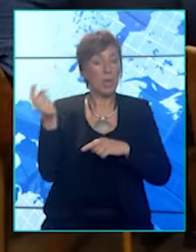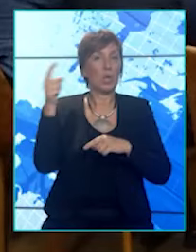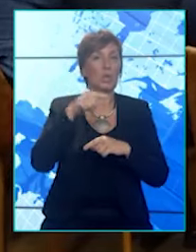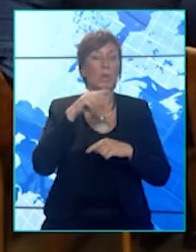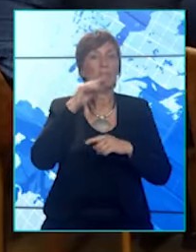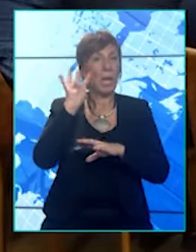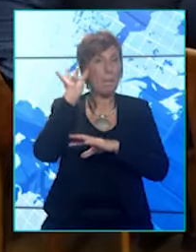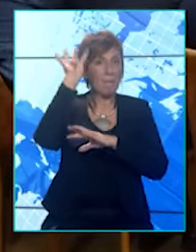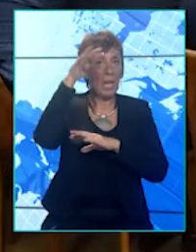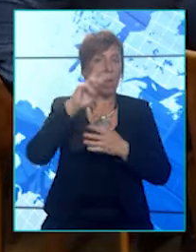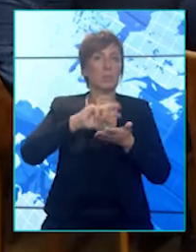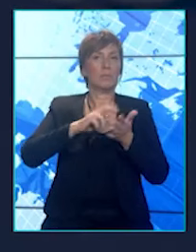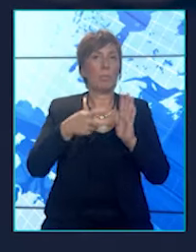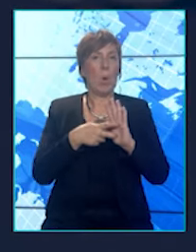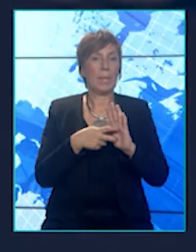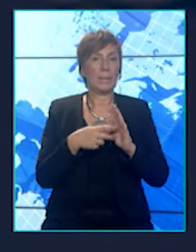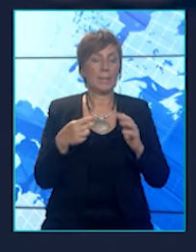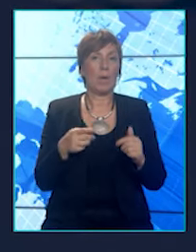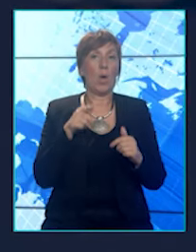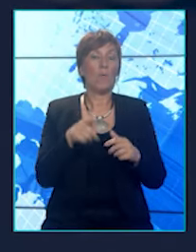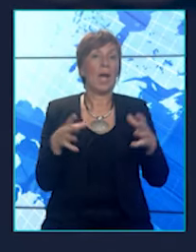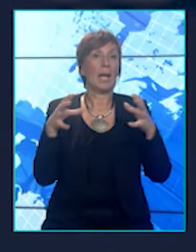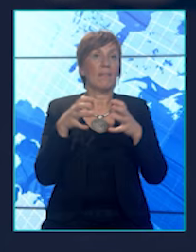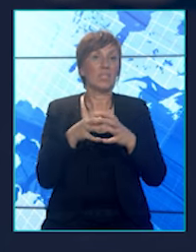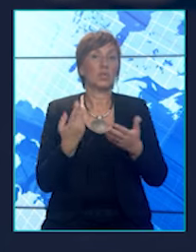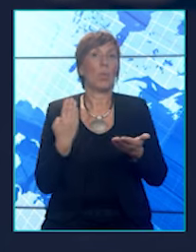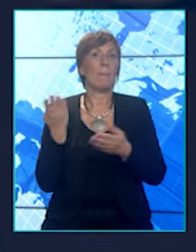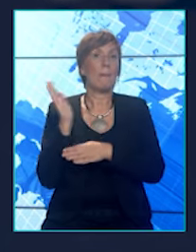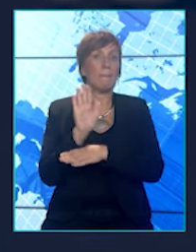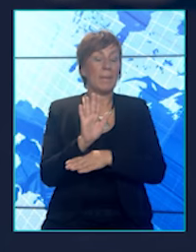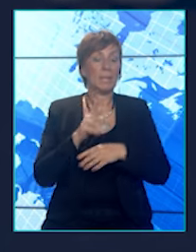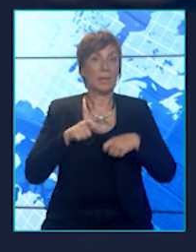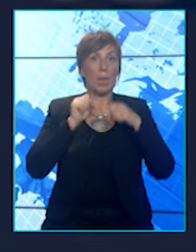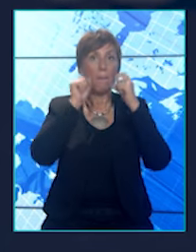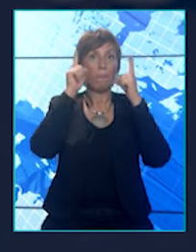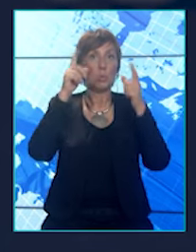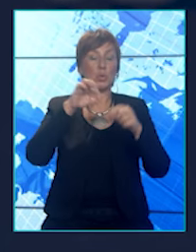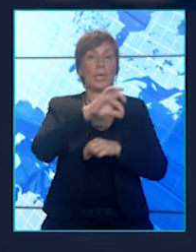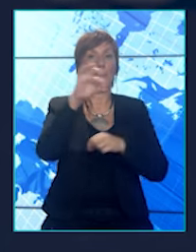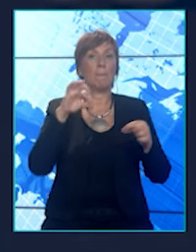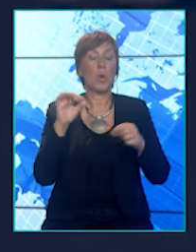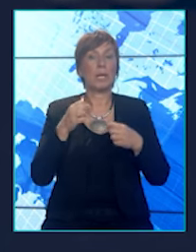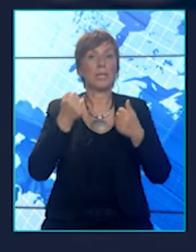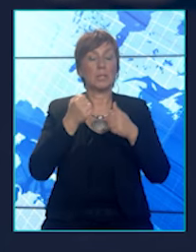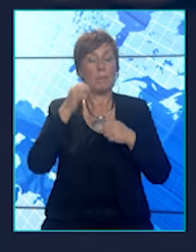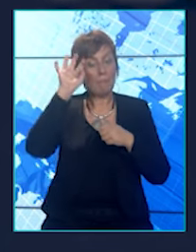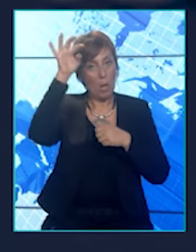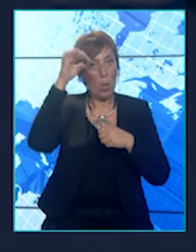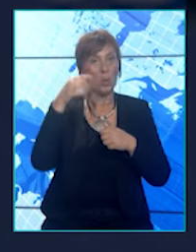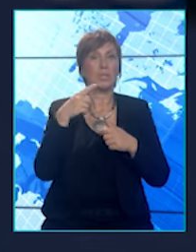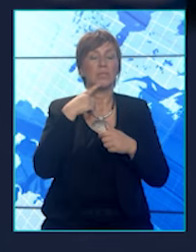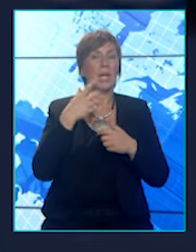eho Miloševićeve politike. Ovakav skup u stvari predstavlja buđenje projekta Slobodana Miloševića i nastavak